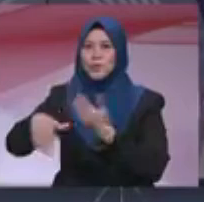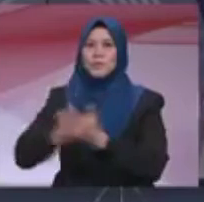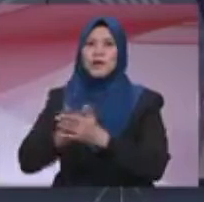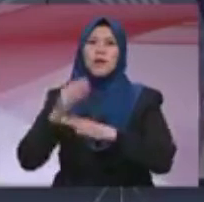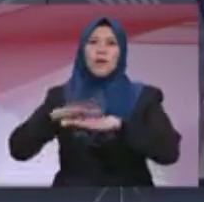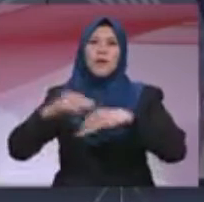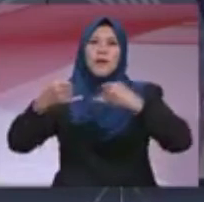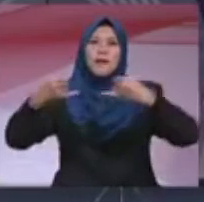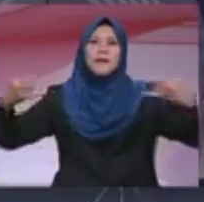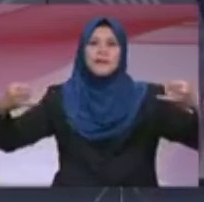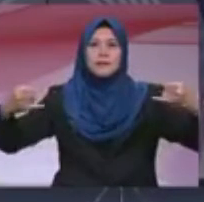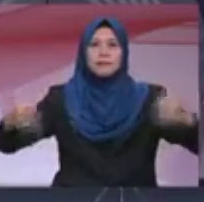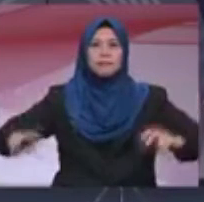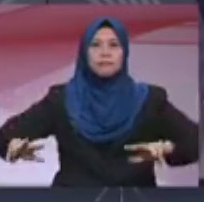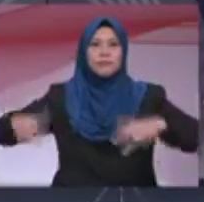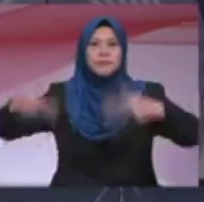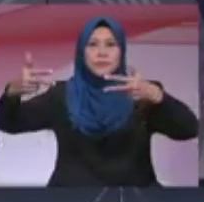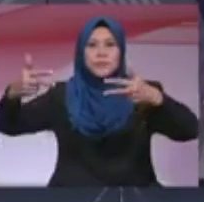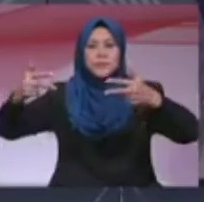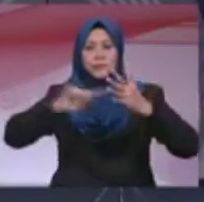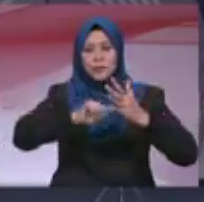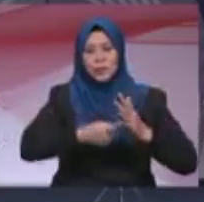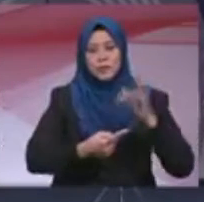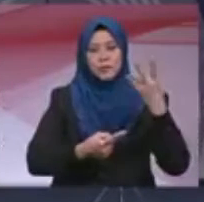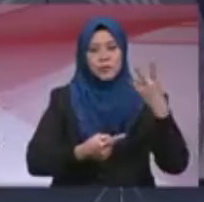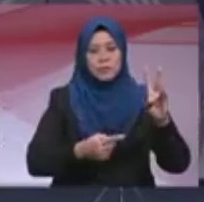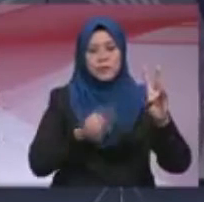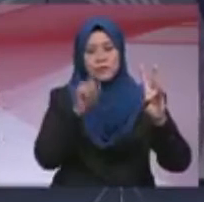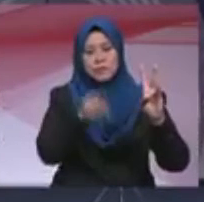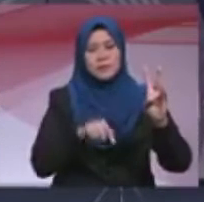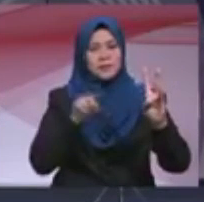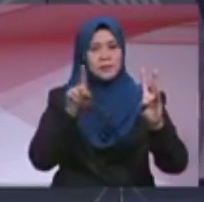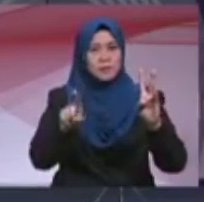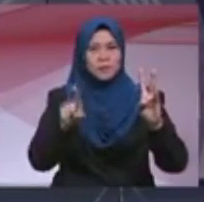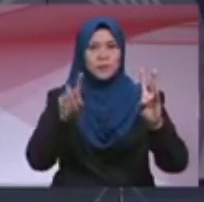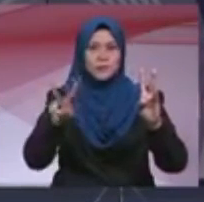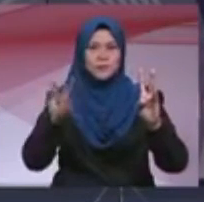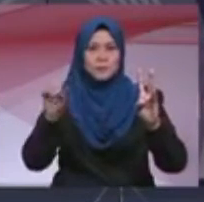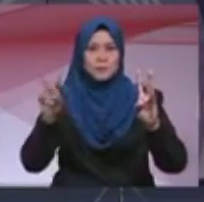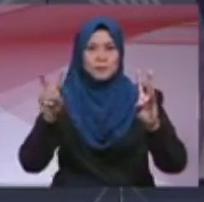atas talian bermula pada 17 Januari 2021.